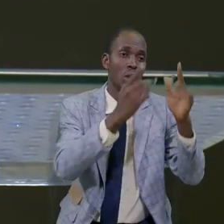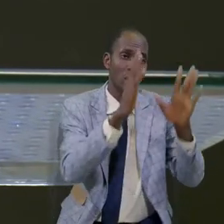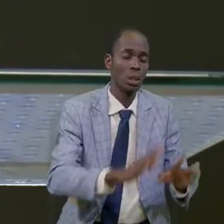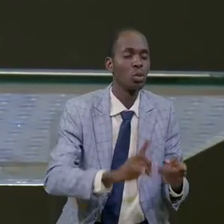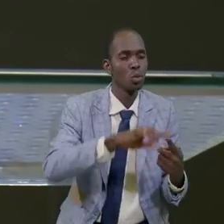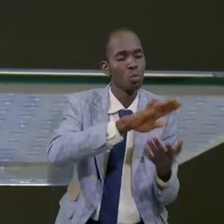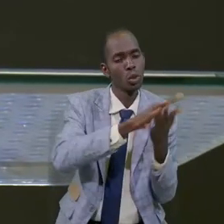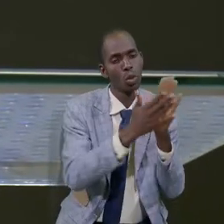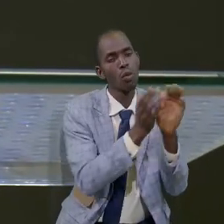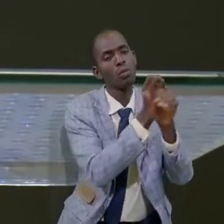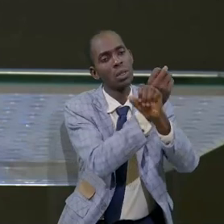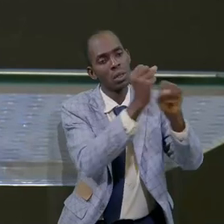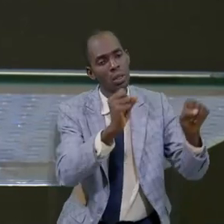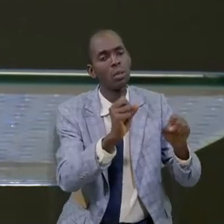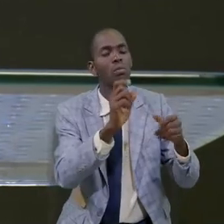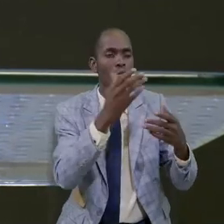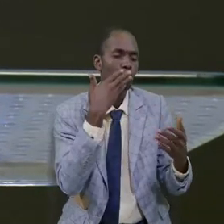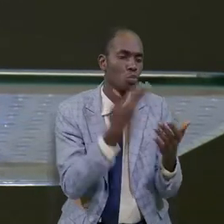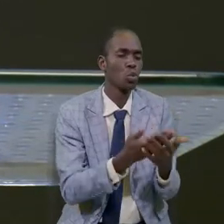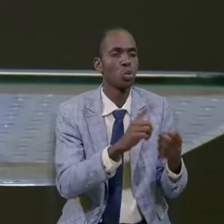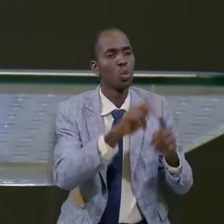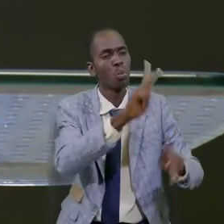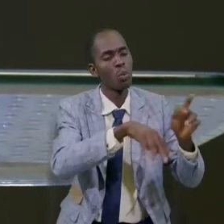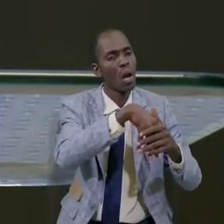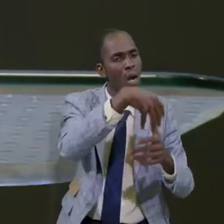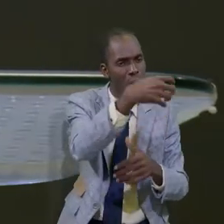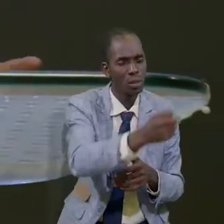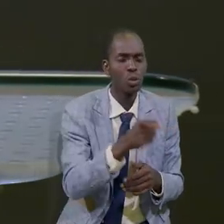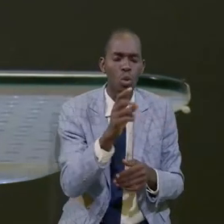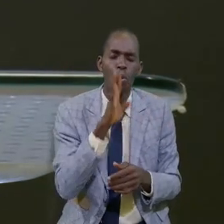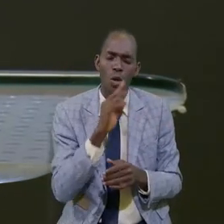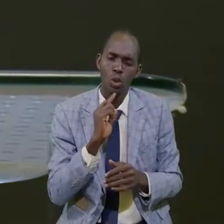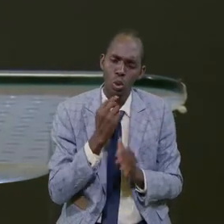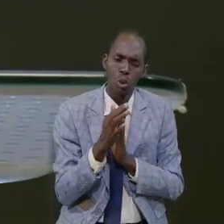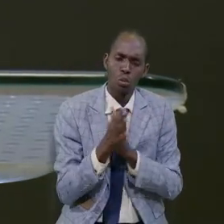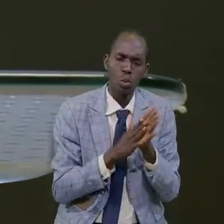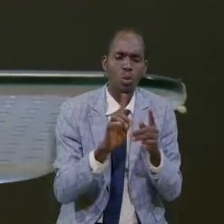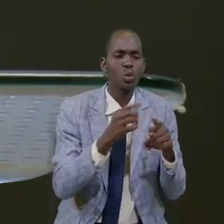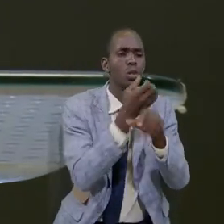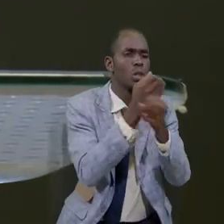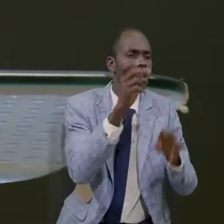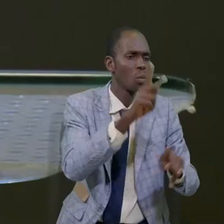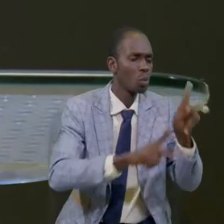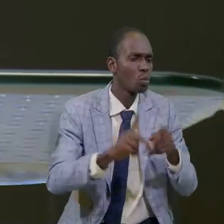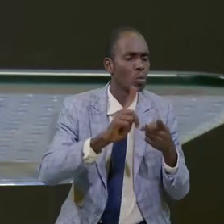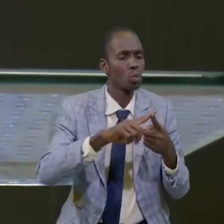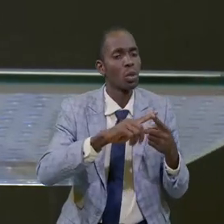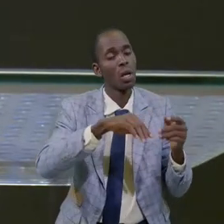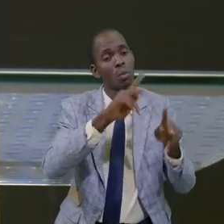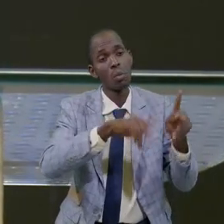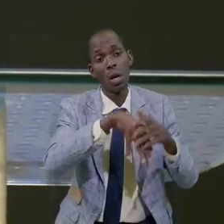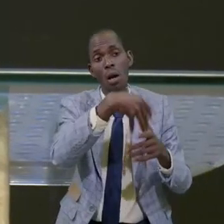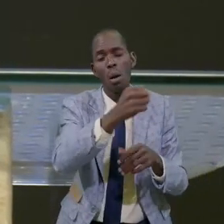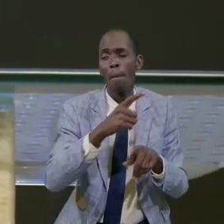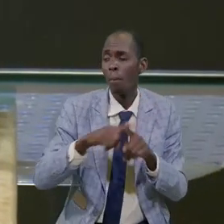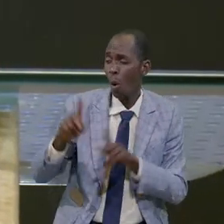Vous faites la bonne chose aux gens de dehors. Vous êtes zélés, vous êtes passionnés. Voici ce que je dois faire. Mais les